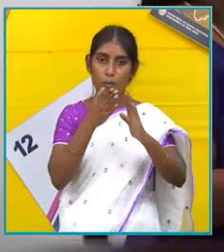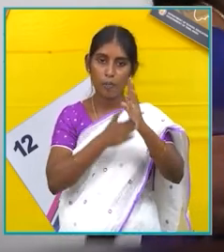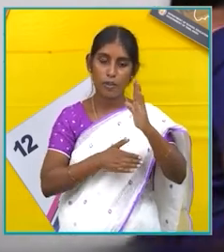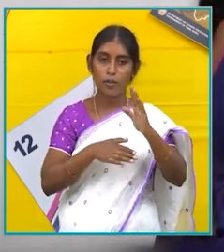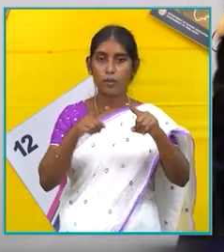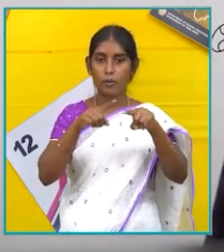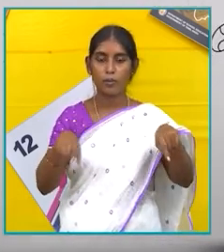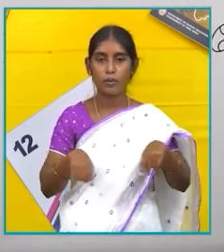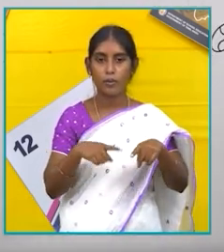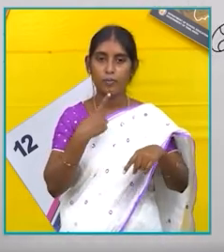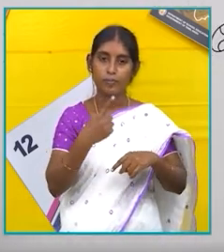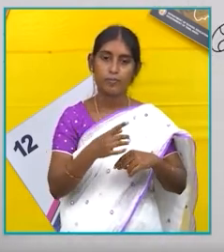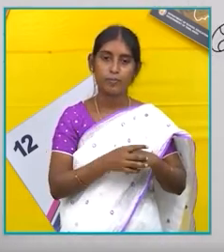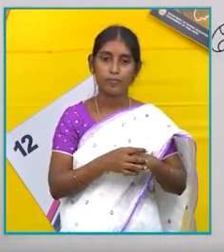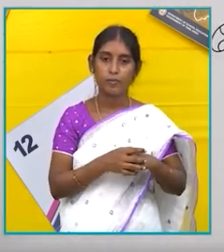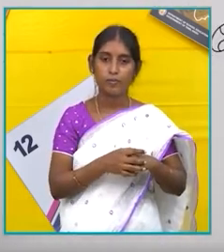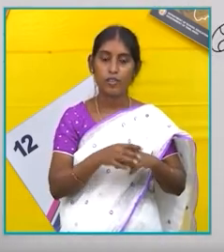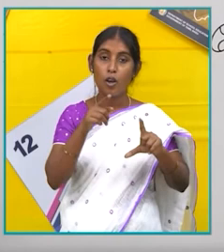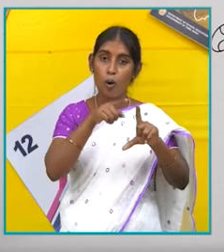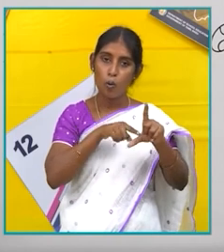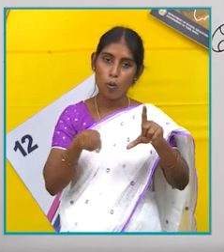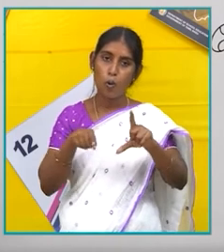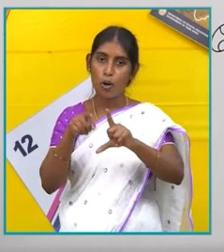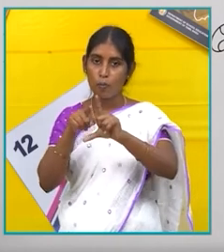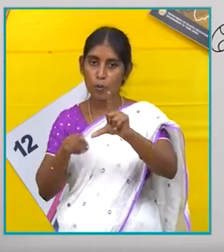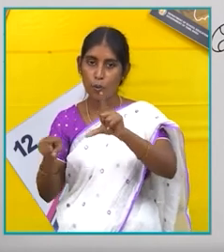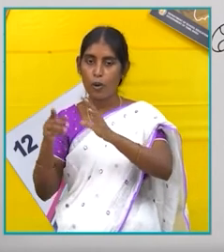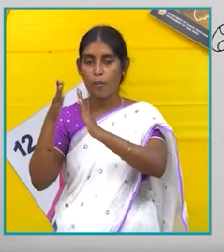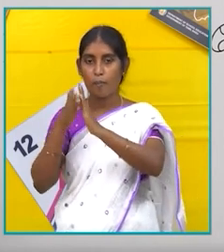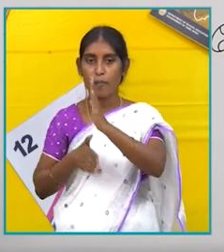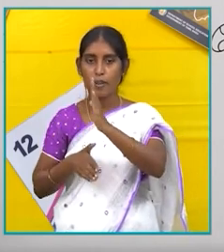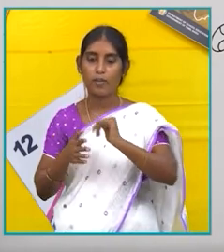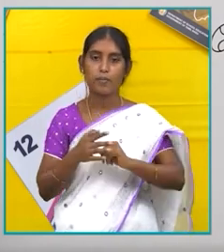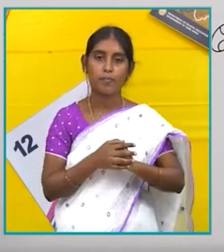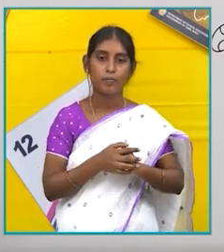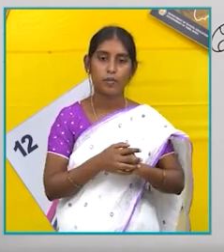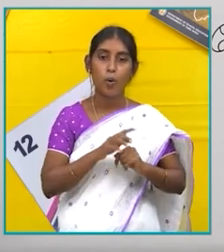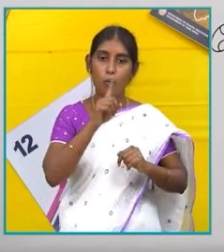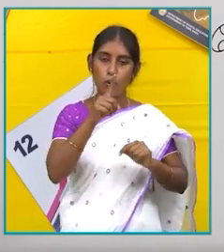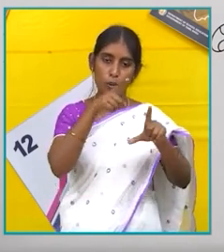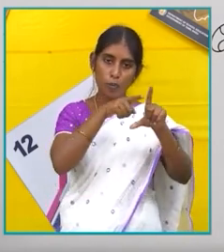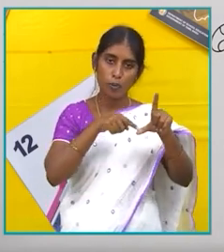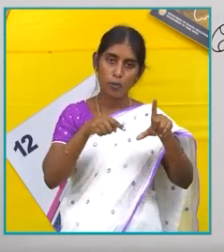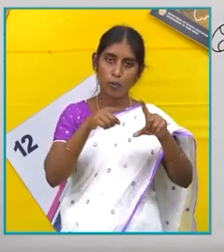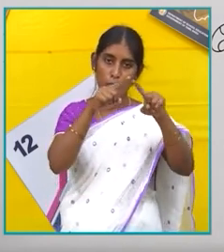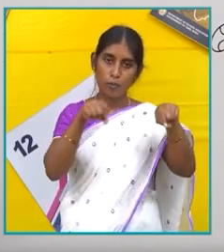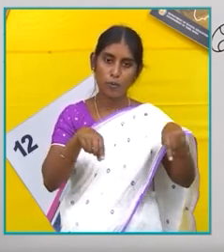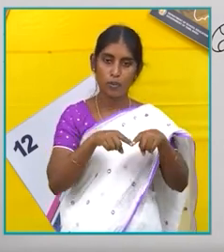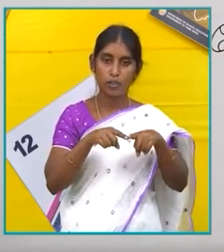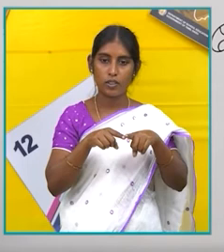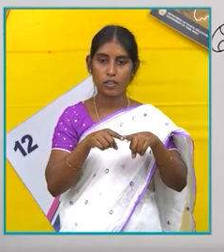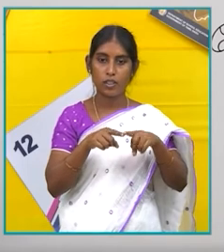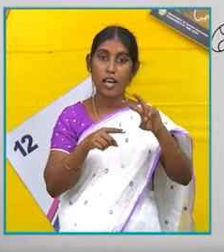அப்படினு சொல்வோம் அடுத்து வந்து கோணம் கோணம் பக்கம் அப்படினா என்னன்னா ஒரு முக்கோணத்தோட இரண்டு